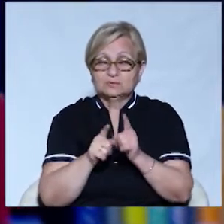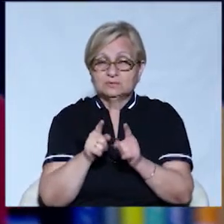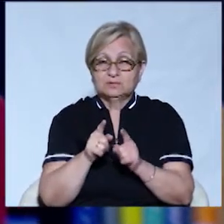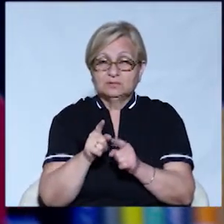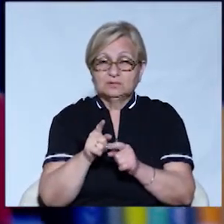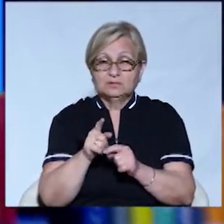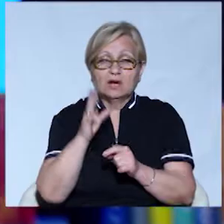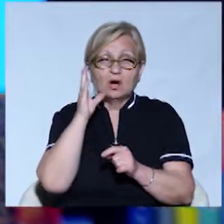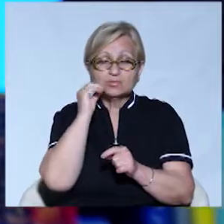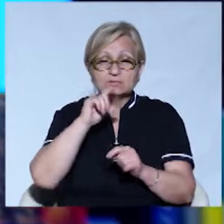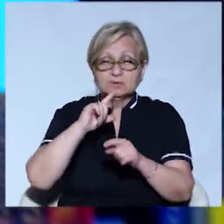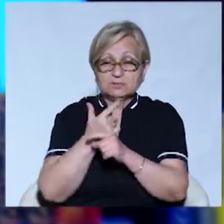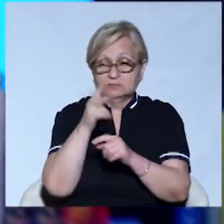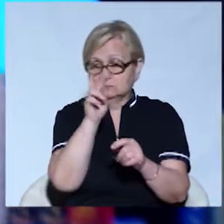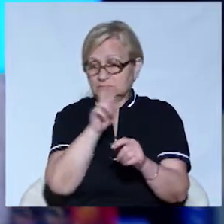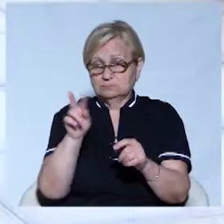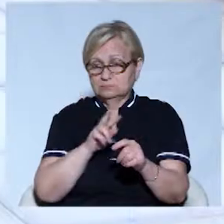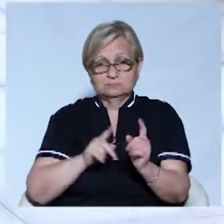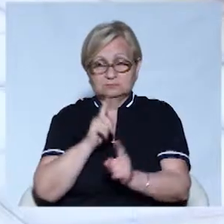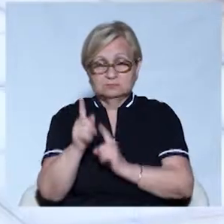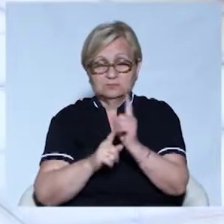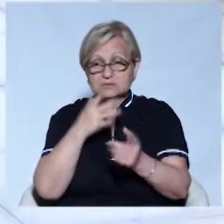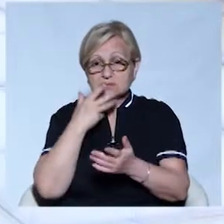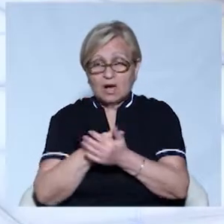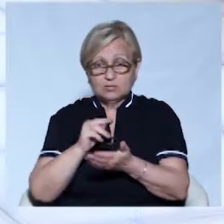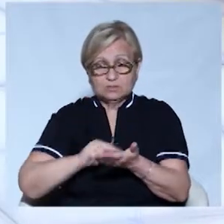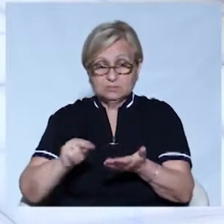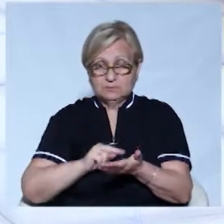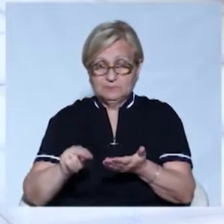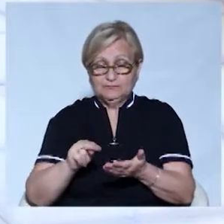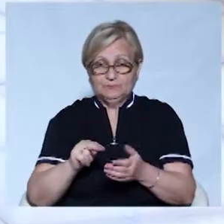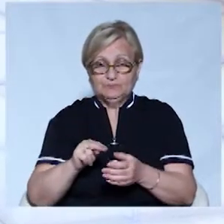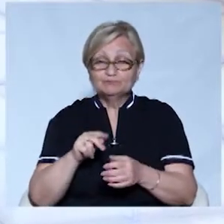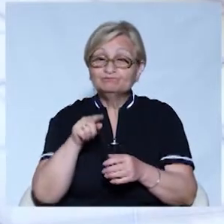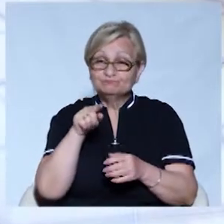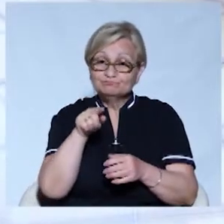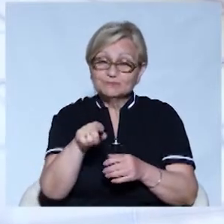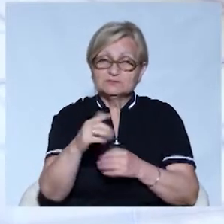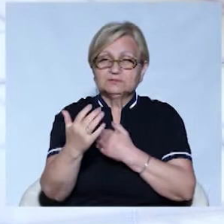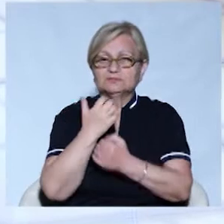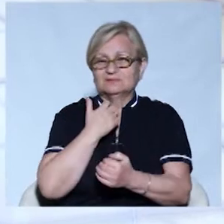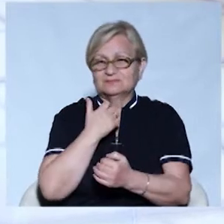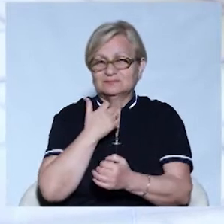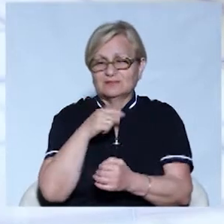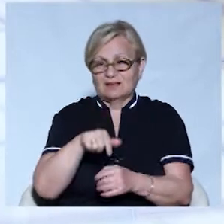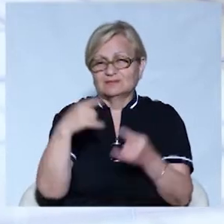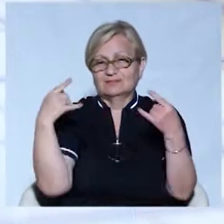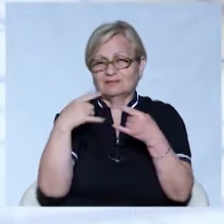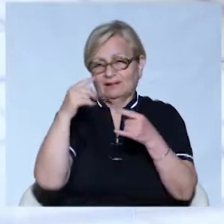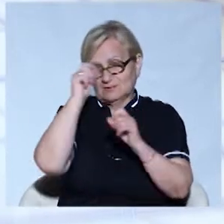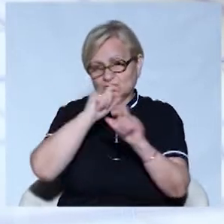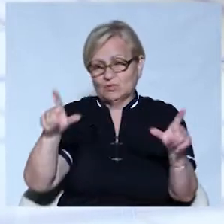როდესაც გადაიკითხავთ, შეასწორებთ საკუთარ ნაწერებს, მერე ესეც გამოგვიგზავნეთ ტელესკოლაში.